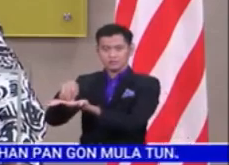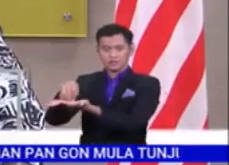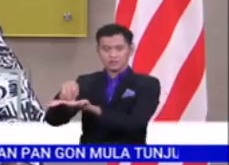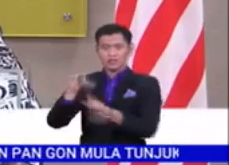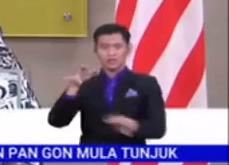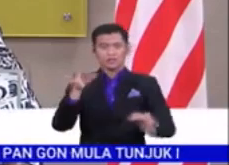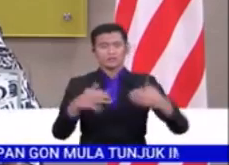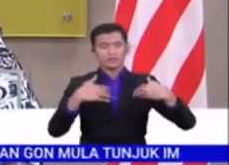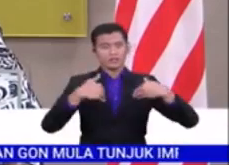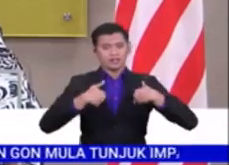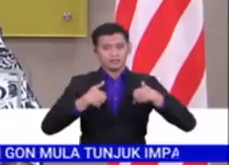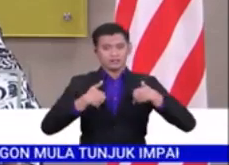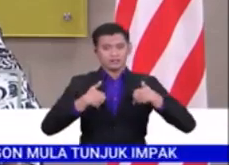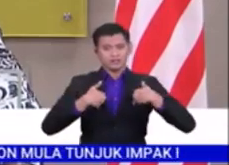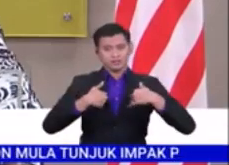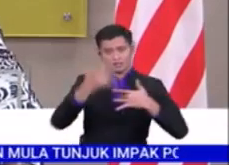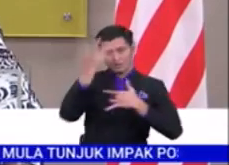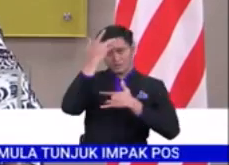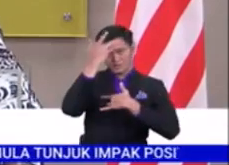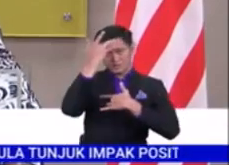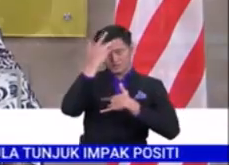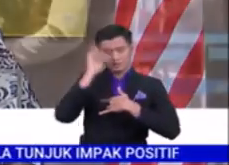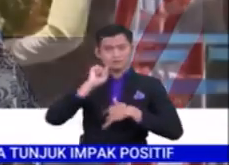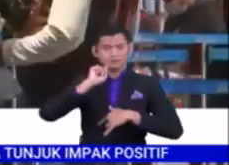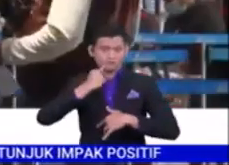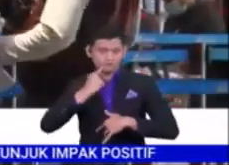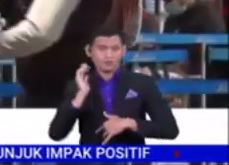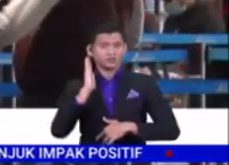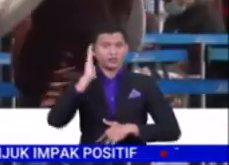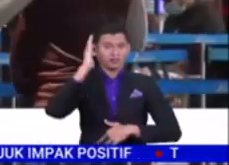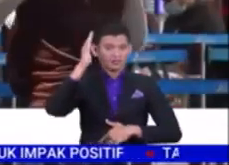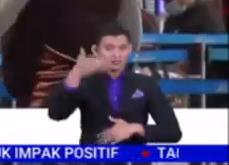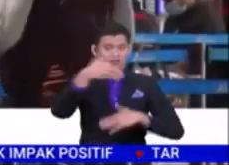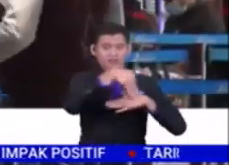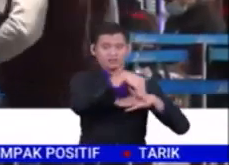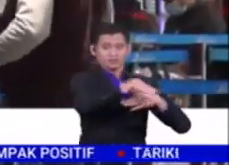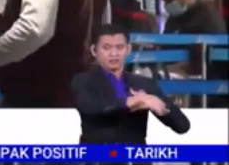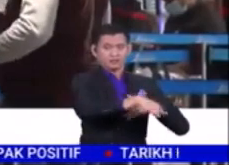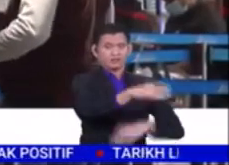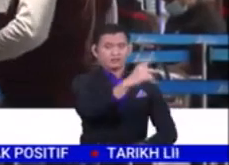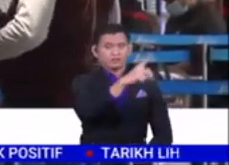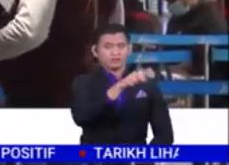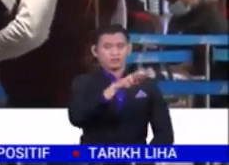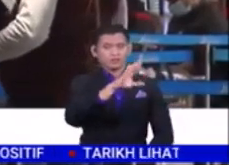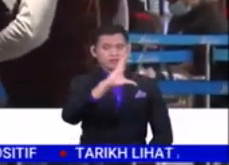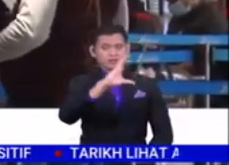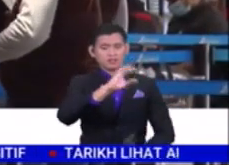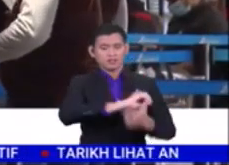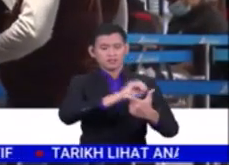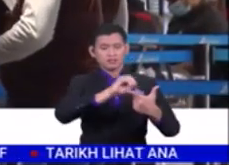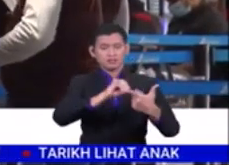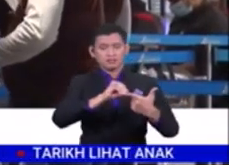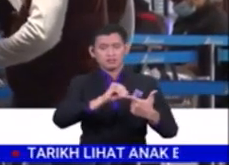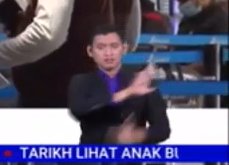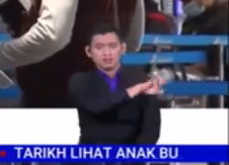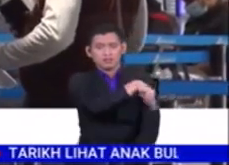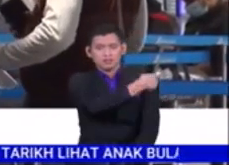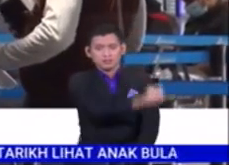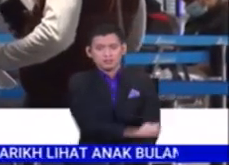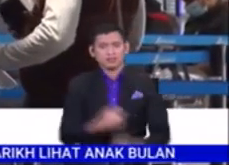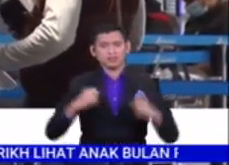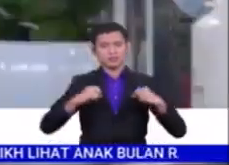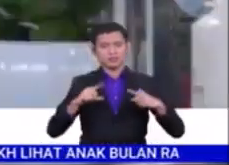ada gejala yang serius, mereka akan dirujuk kepada PKRC ataupun hospital swasta. Sebab itu